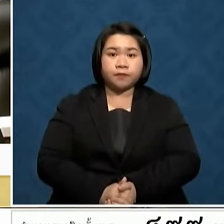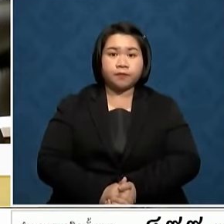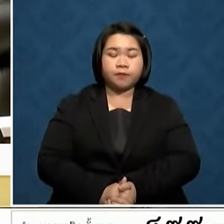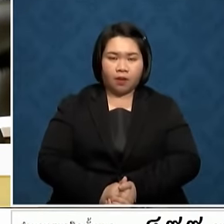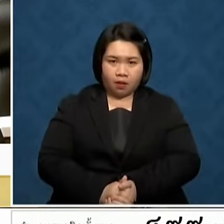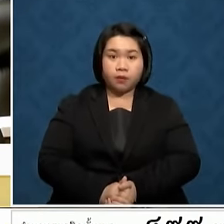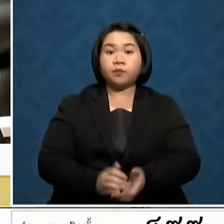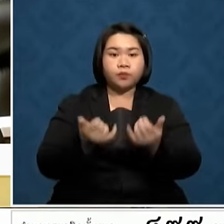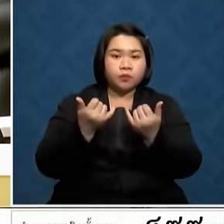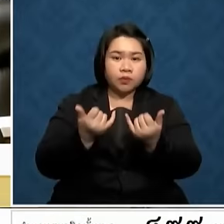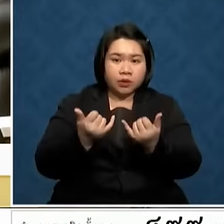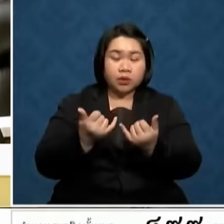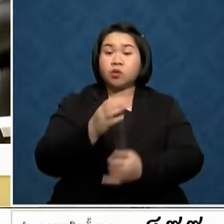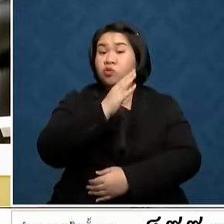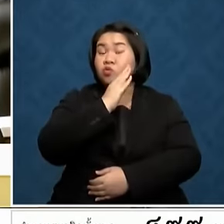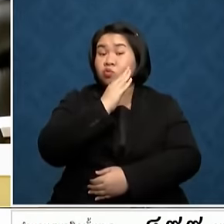แต่นั้ครรฐานหากวนนี้